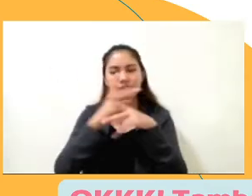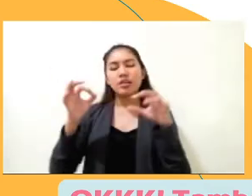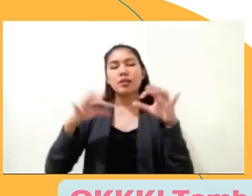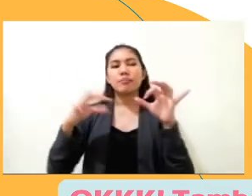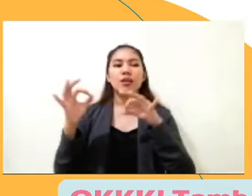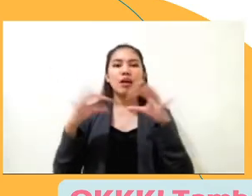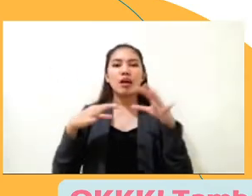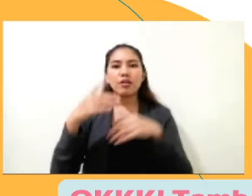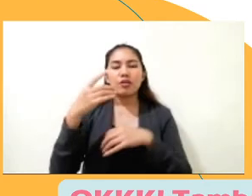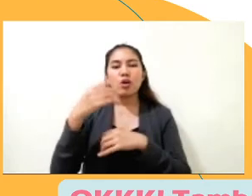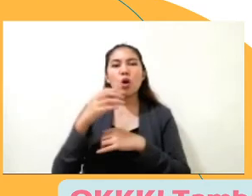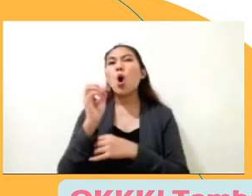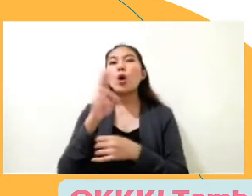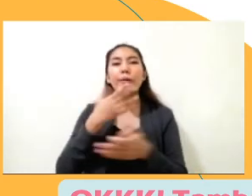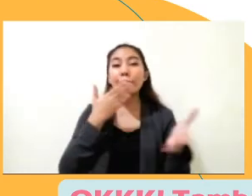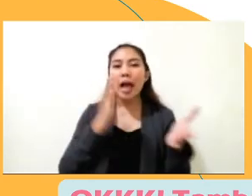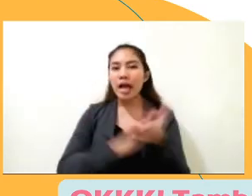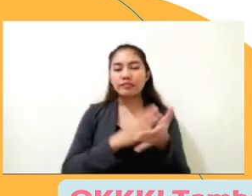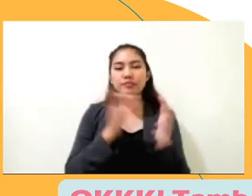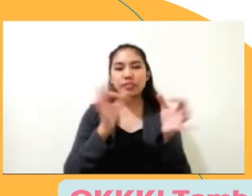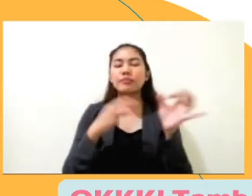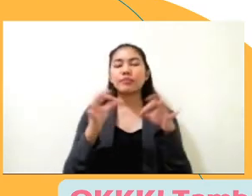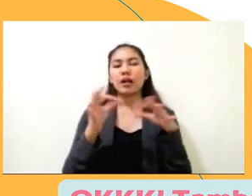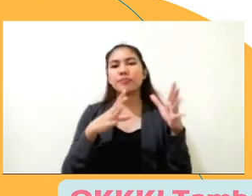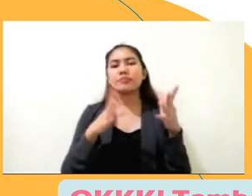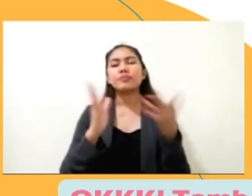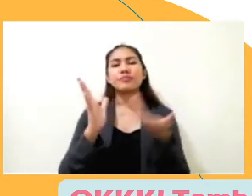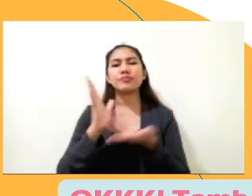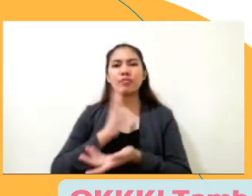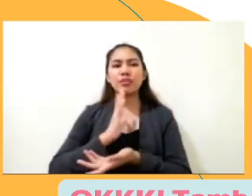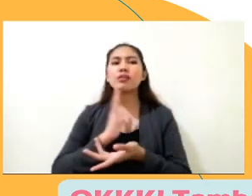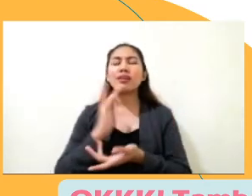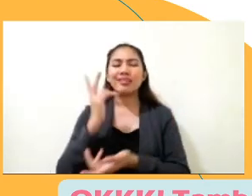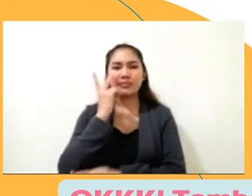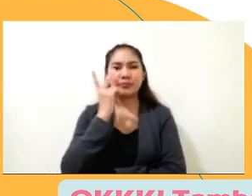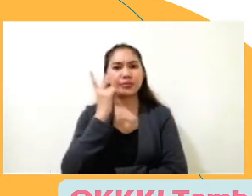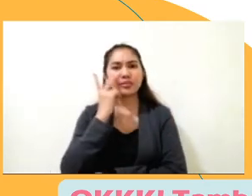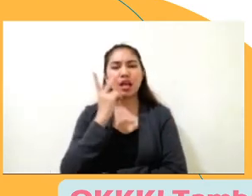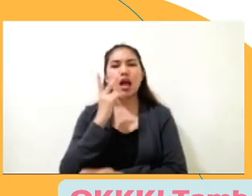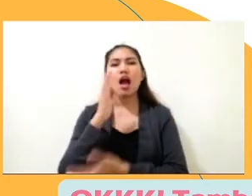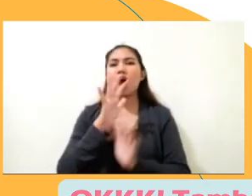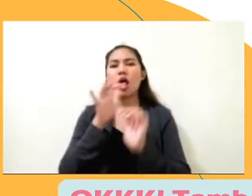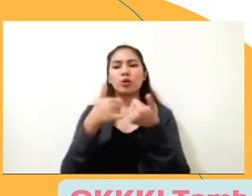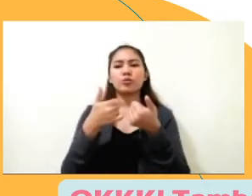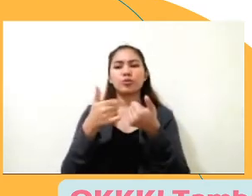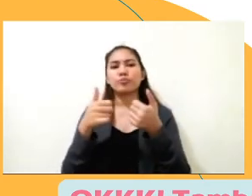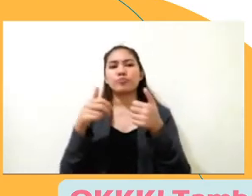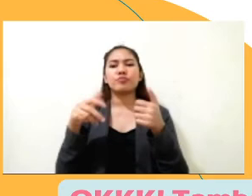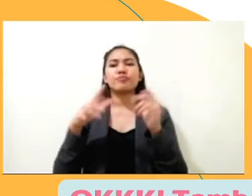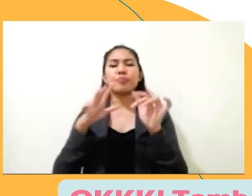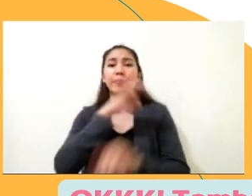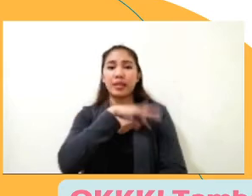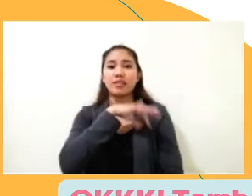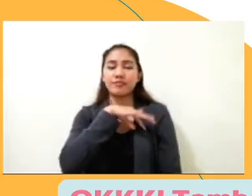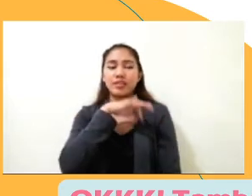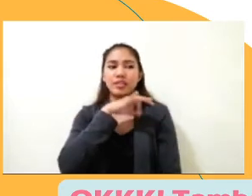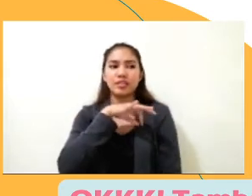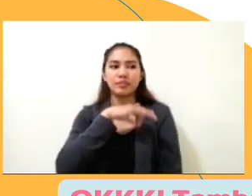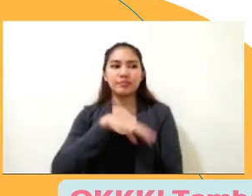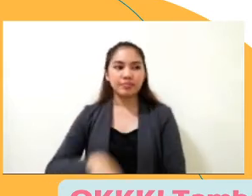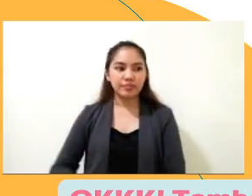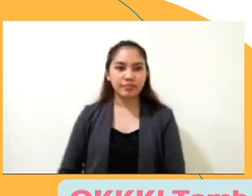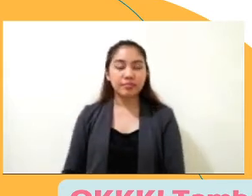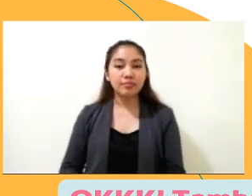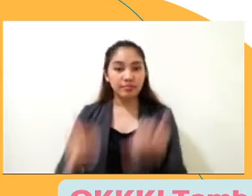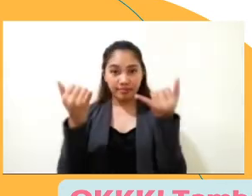or a bad criticism, maaari pa rin nating tignan kung paano ba tayo nagbe-benefit sa ganito. At ngayon